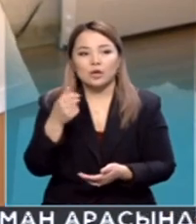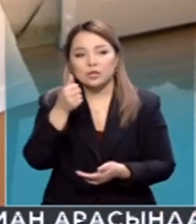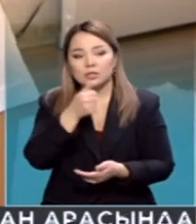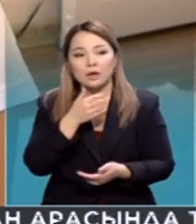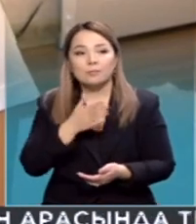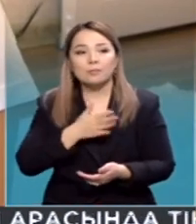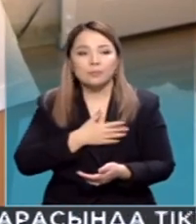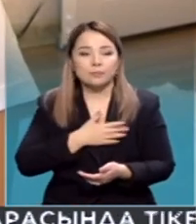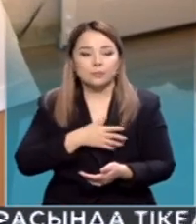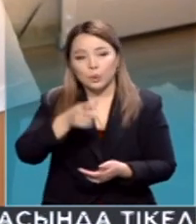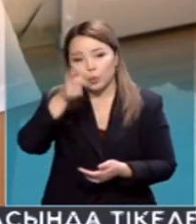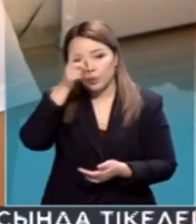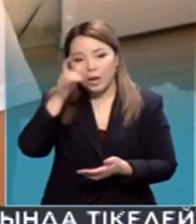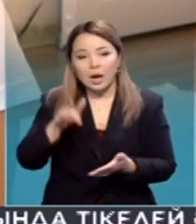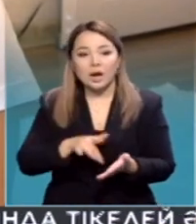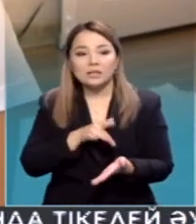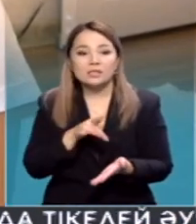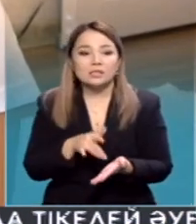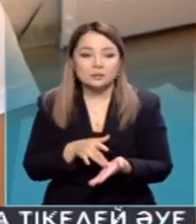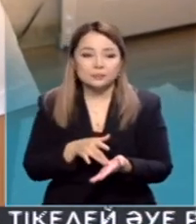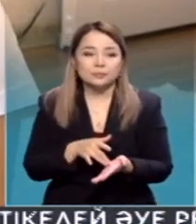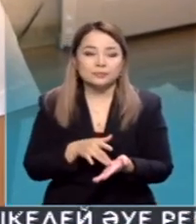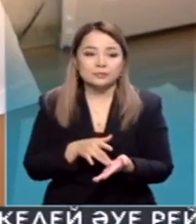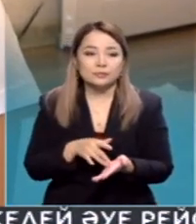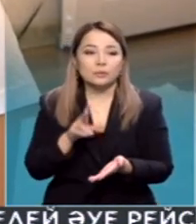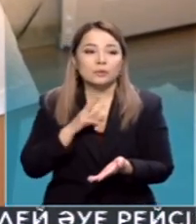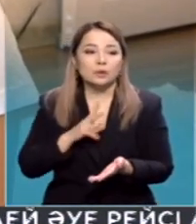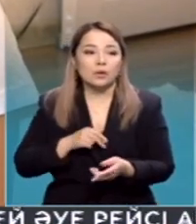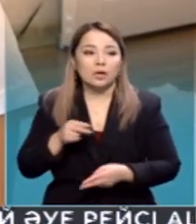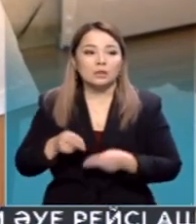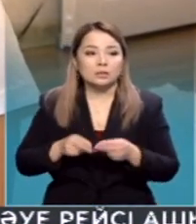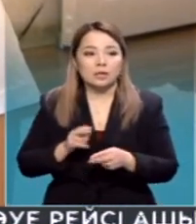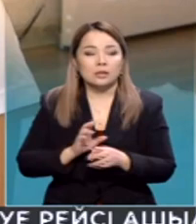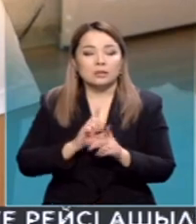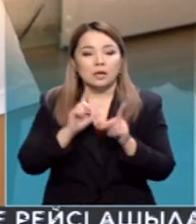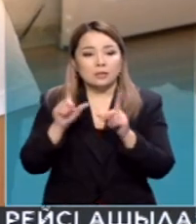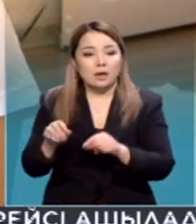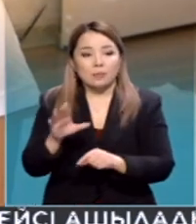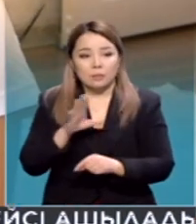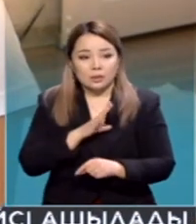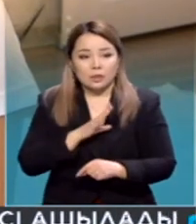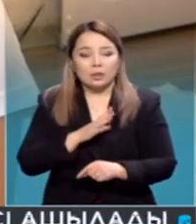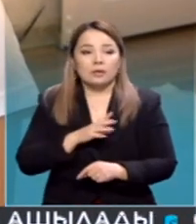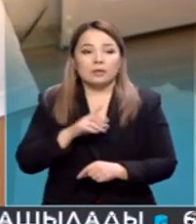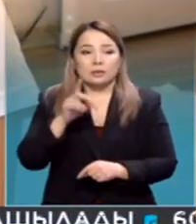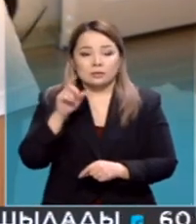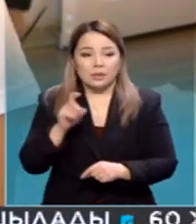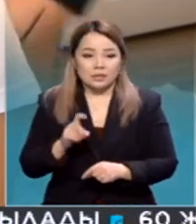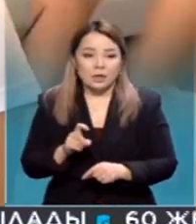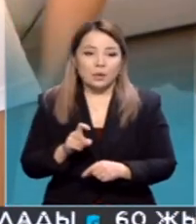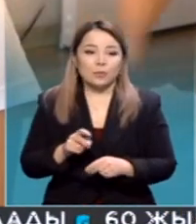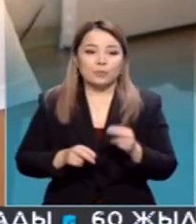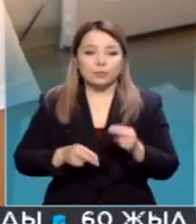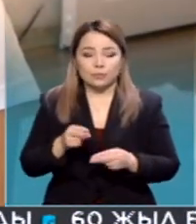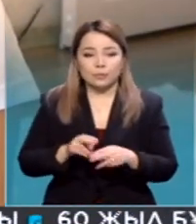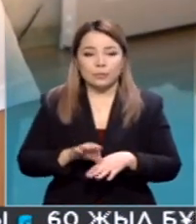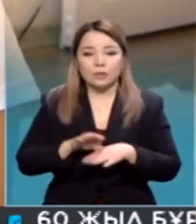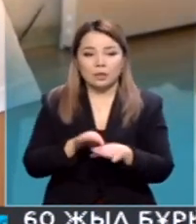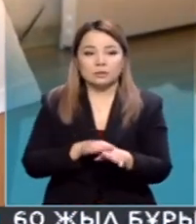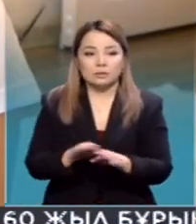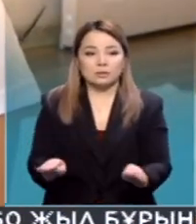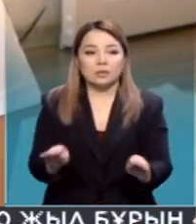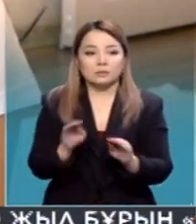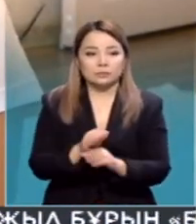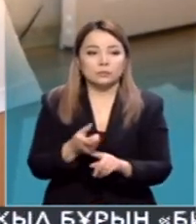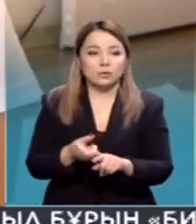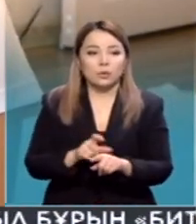біз Түркия қаласына қызыма операция жасауға кеттік, жілік майын трансплантациялауға.